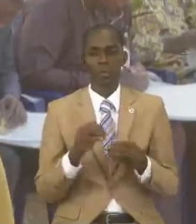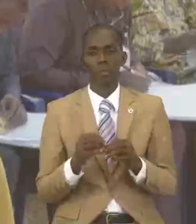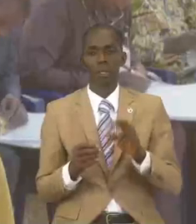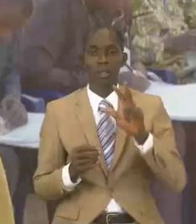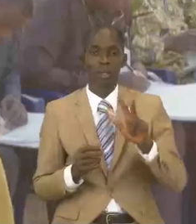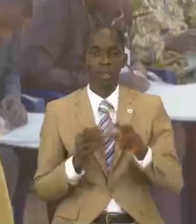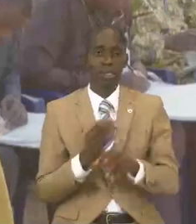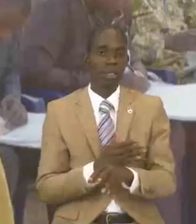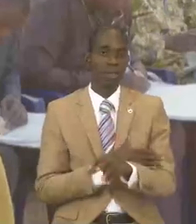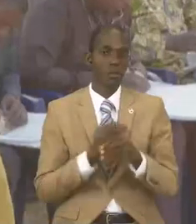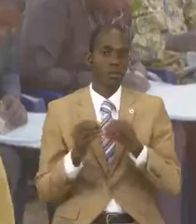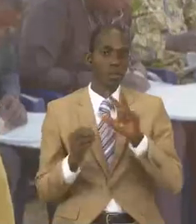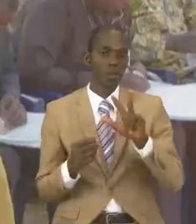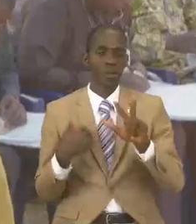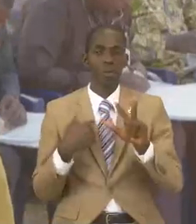élément maintenant,